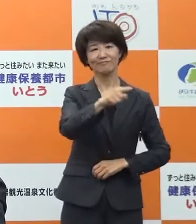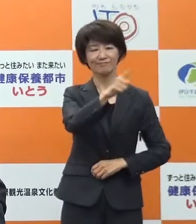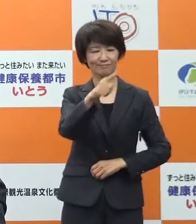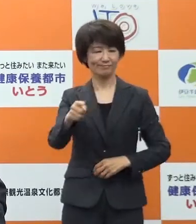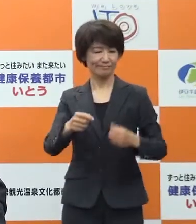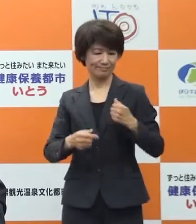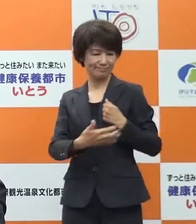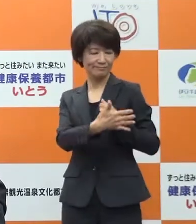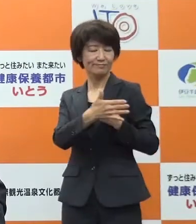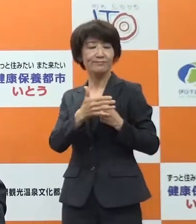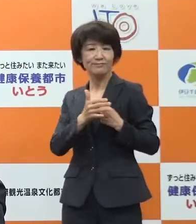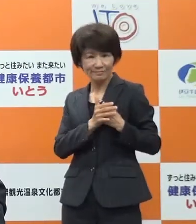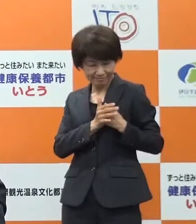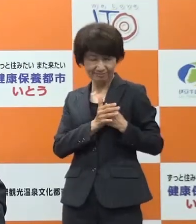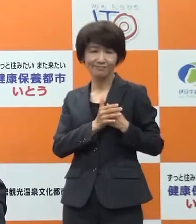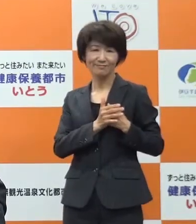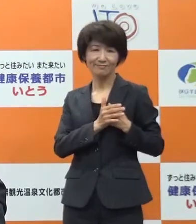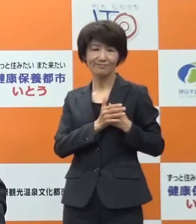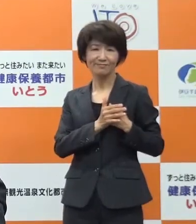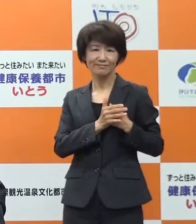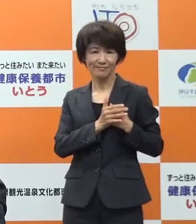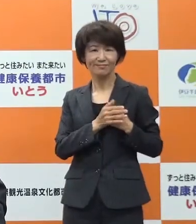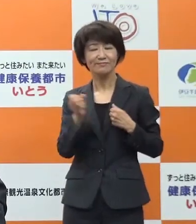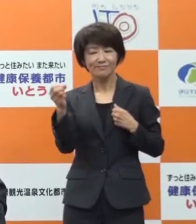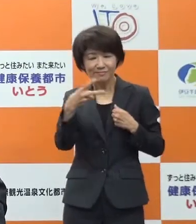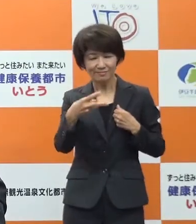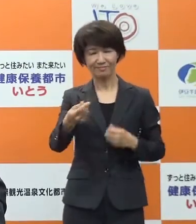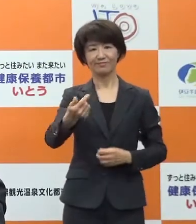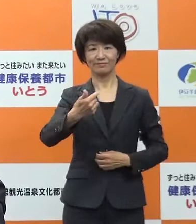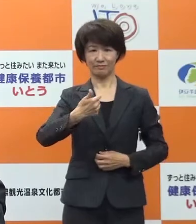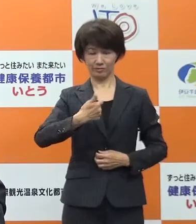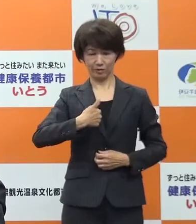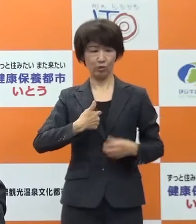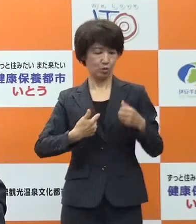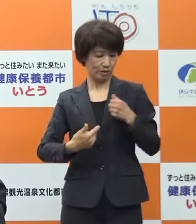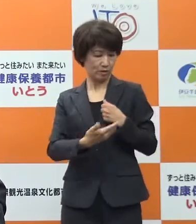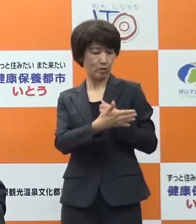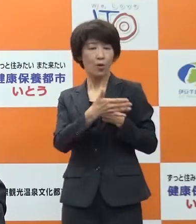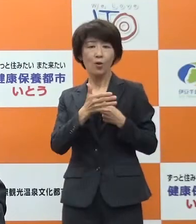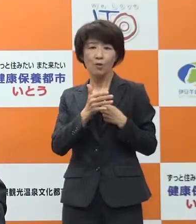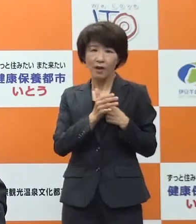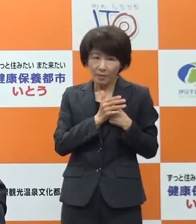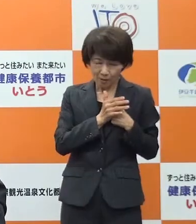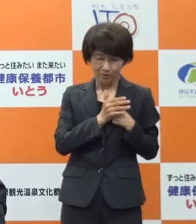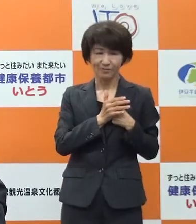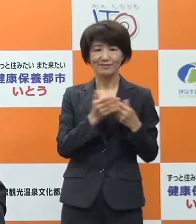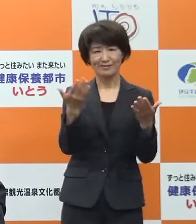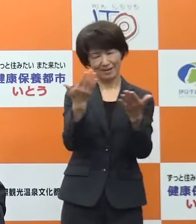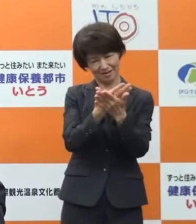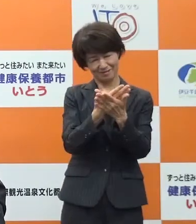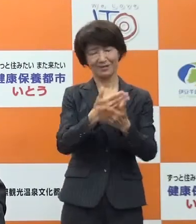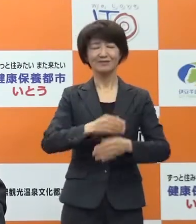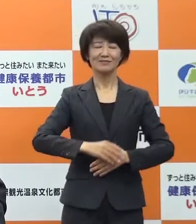の命を守ることになり、ひいては自分の命を守ることになります。